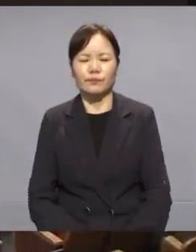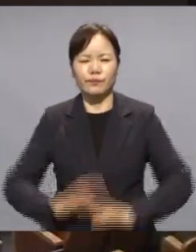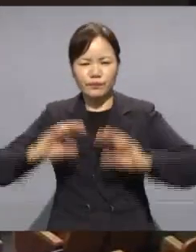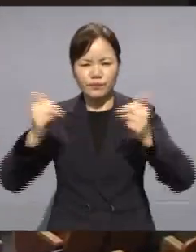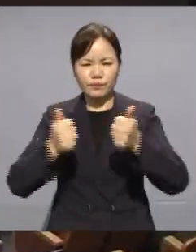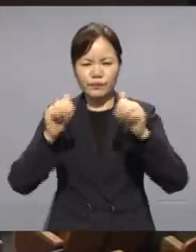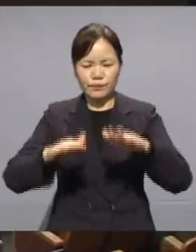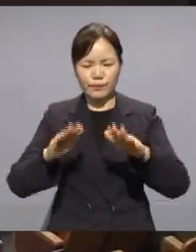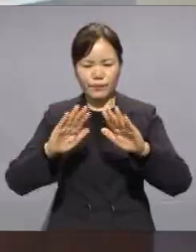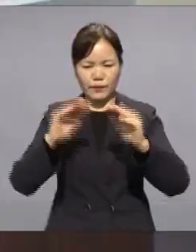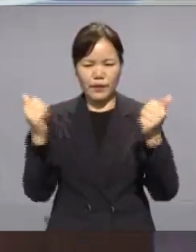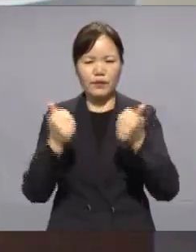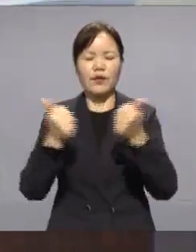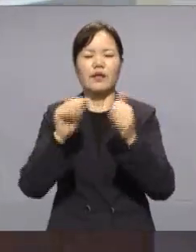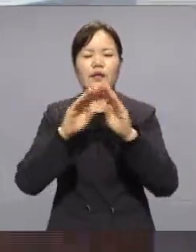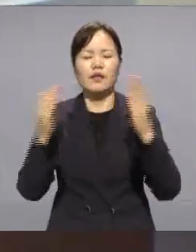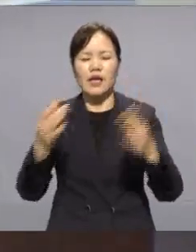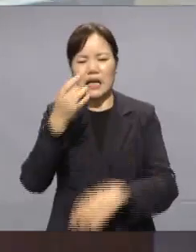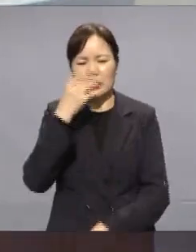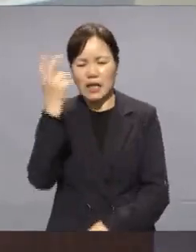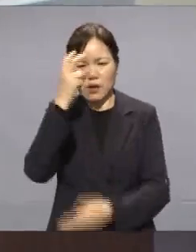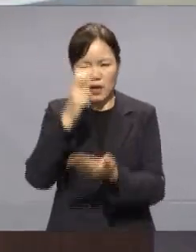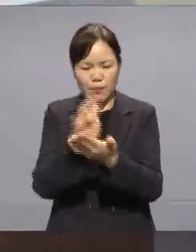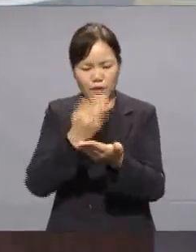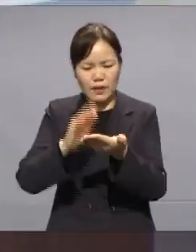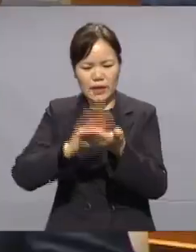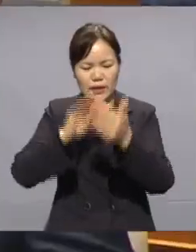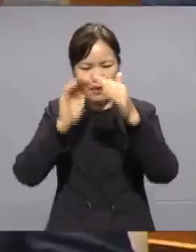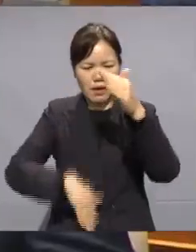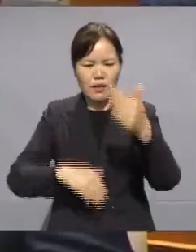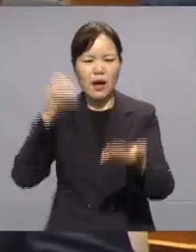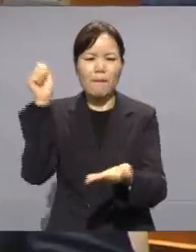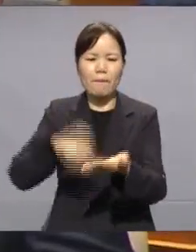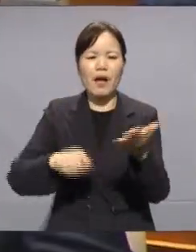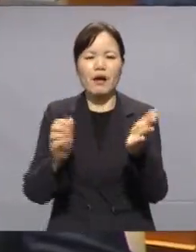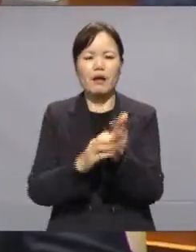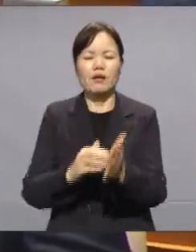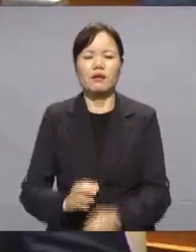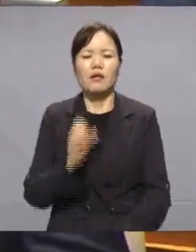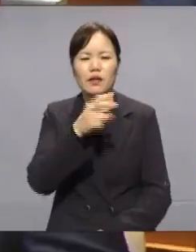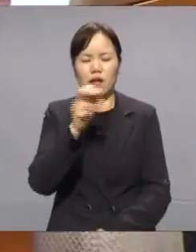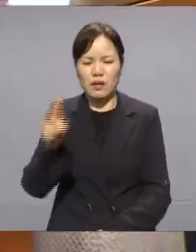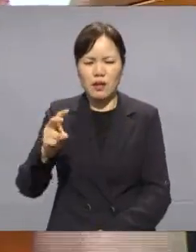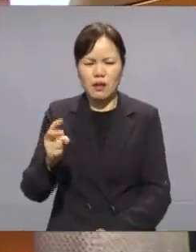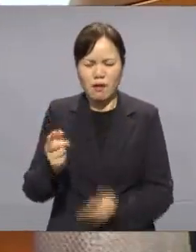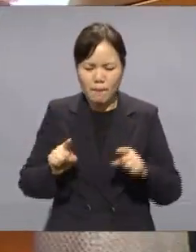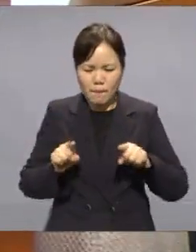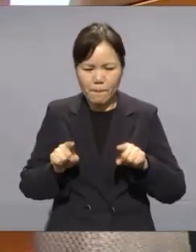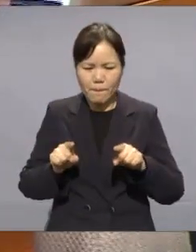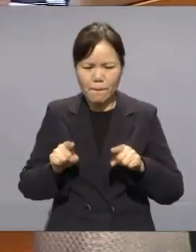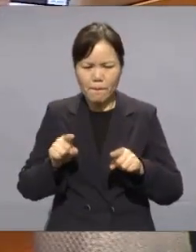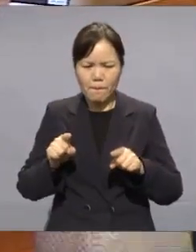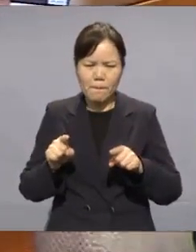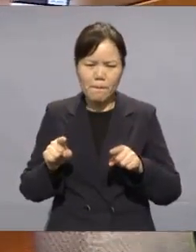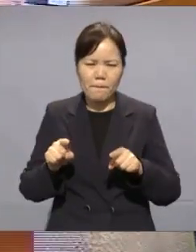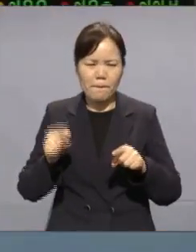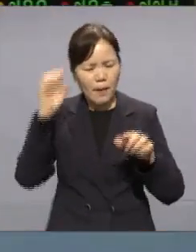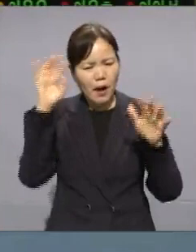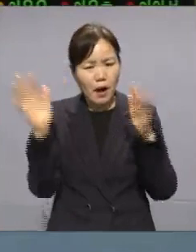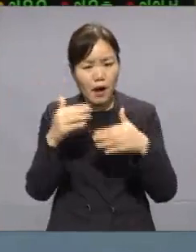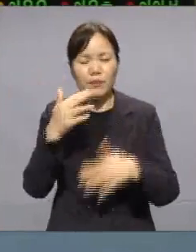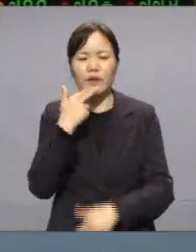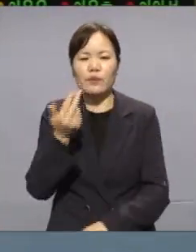국회가 오늘 본회의를 열고 양곡관리법 개정안을 통과시켰습니다. 여야가 평행선을 달렸지만 찬성